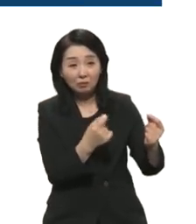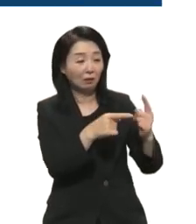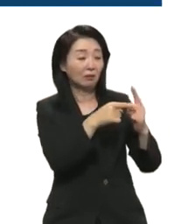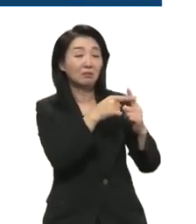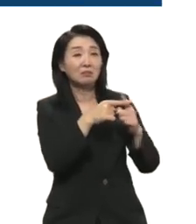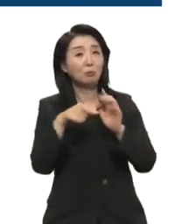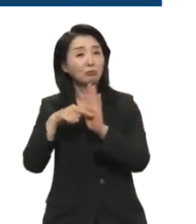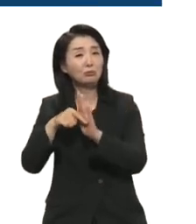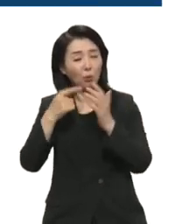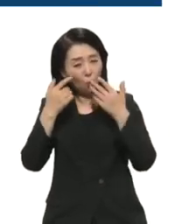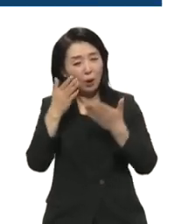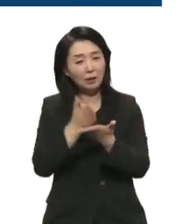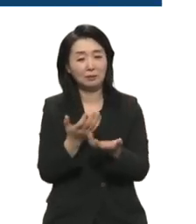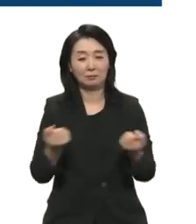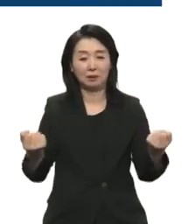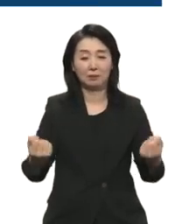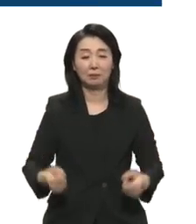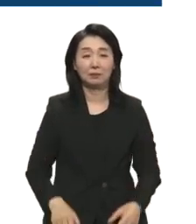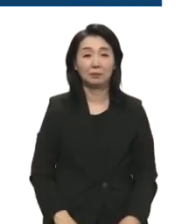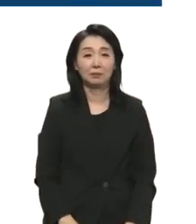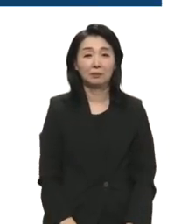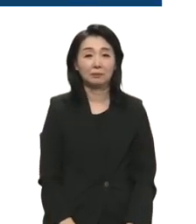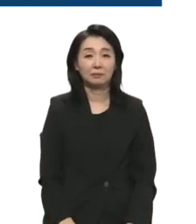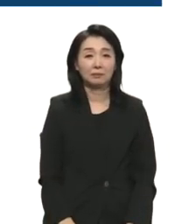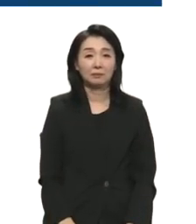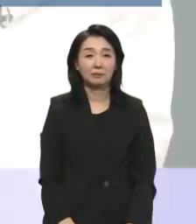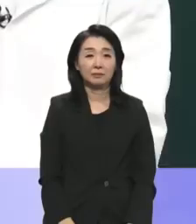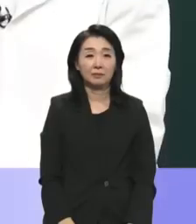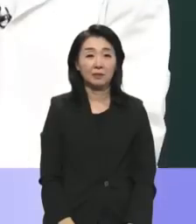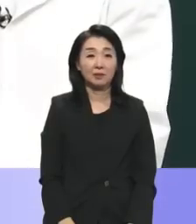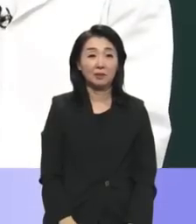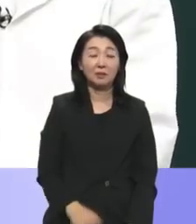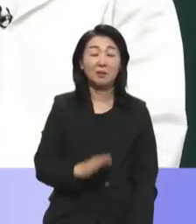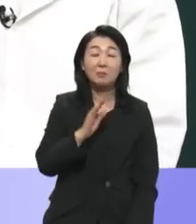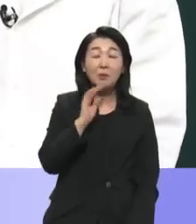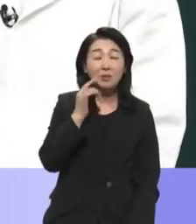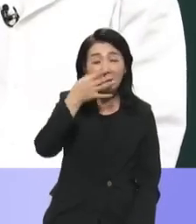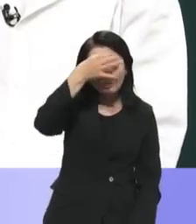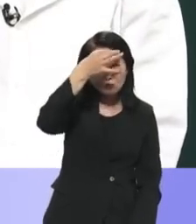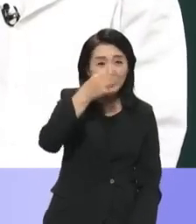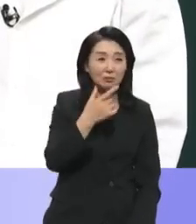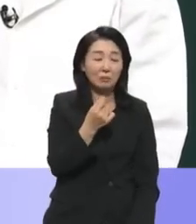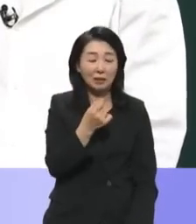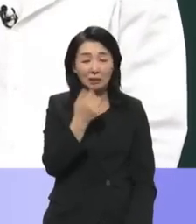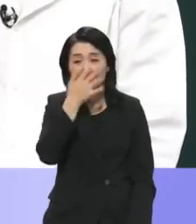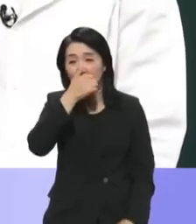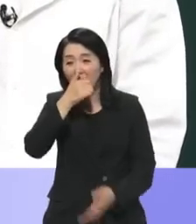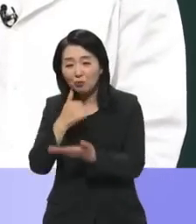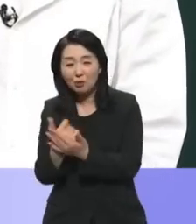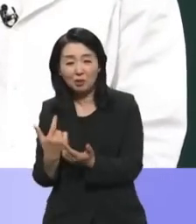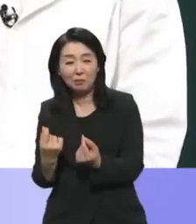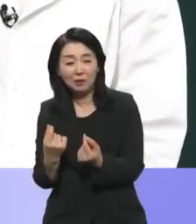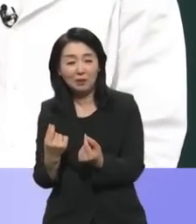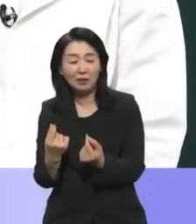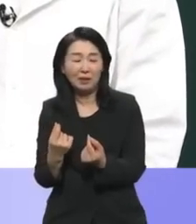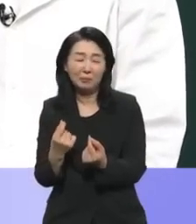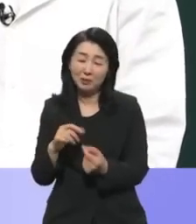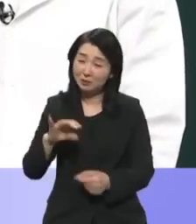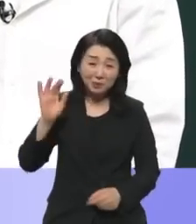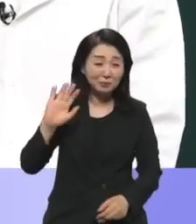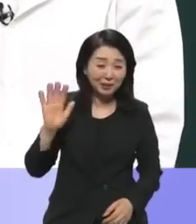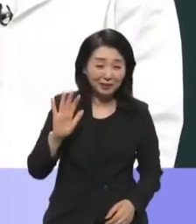나뉘는 모습을 볼 수가 있었습니다 그러네요 이걸 어떤 무대로 봐야 되는 것이냐 이게 뭐 음란죄에 해당하느냐 이런 논란 처음은